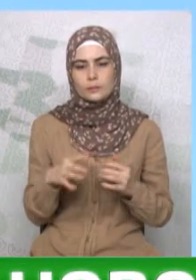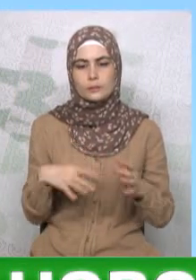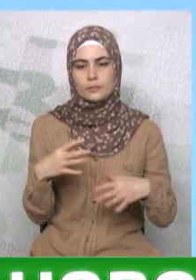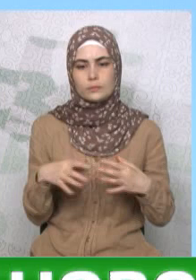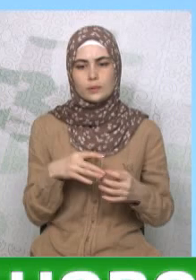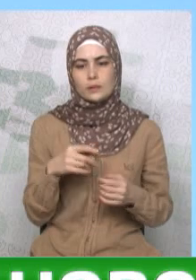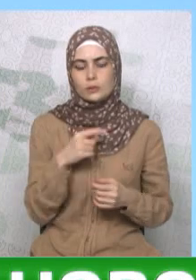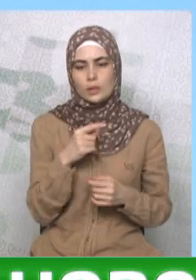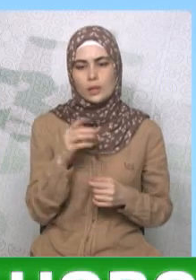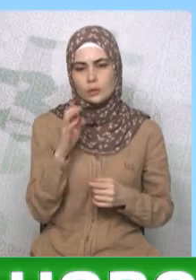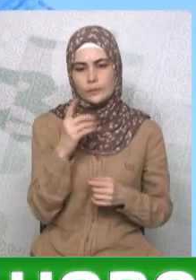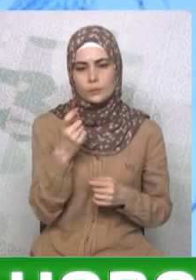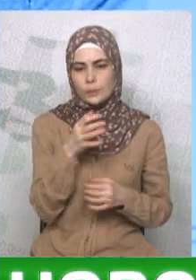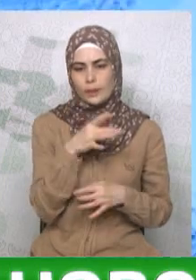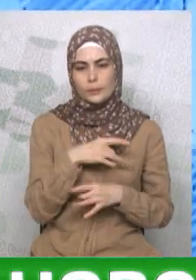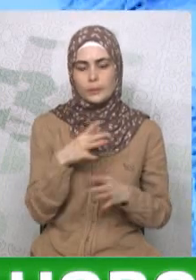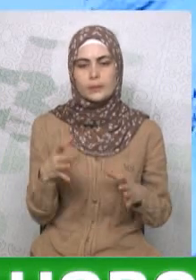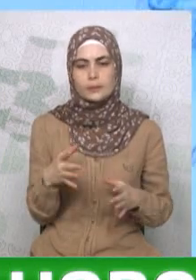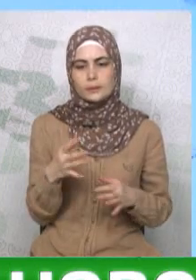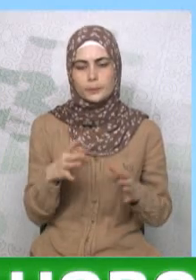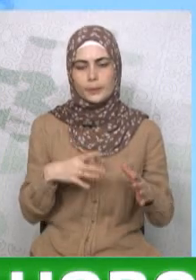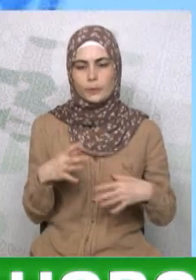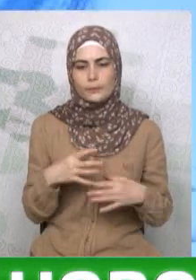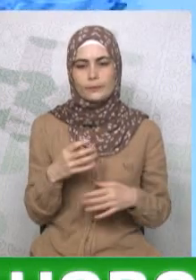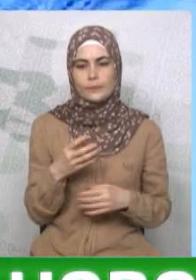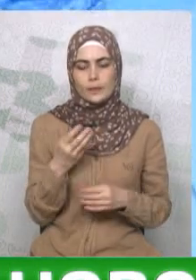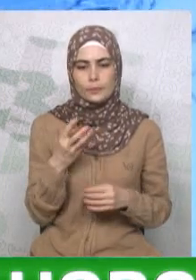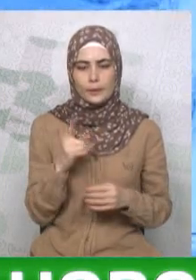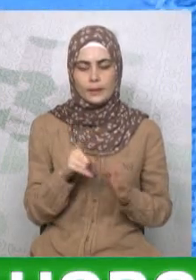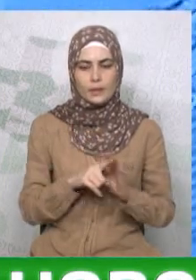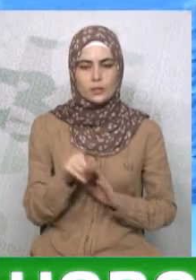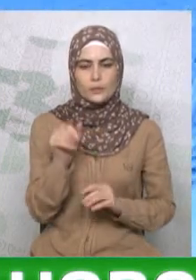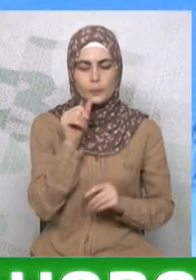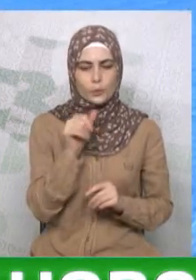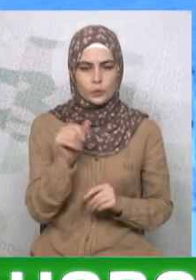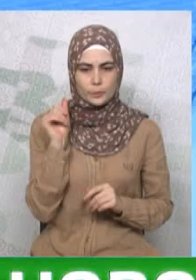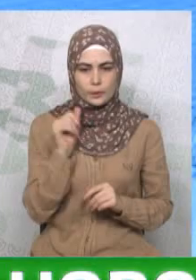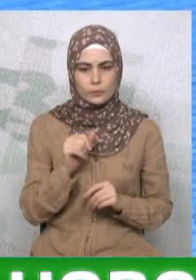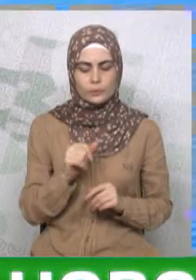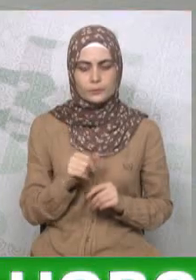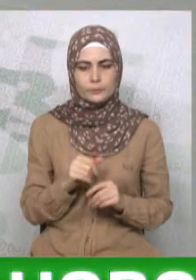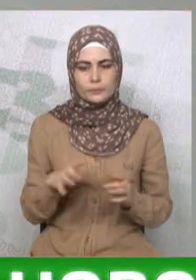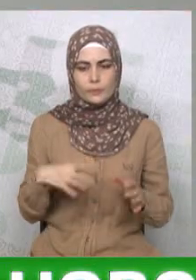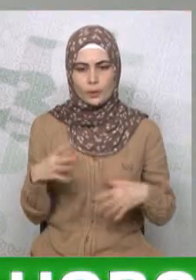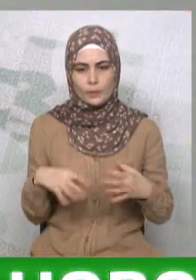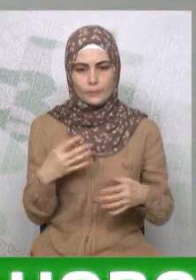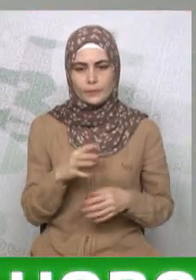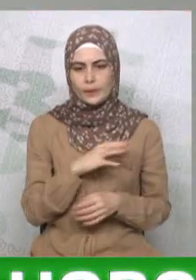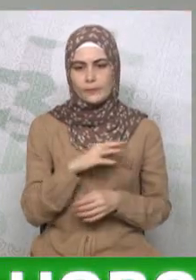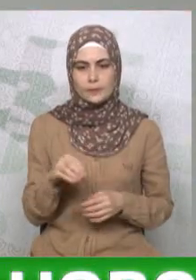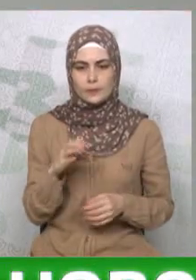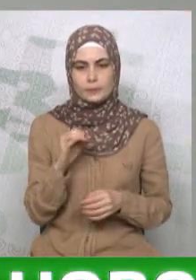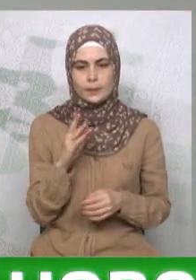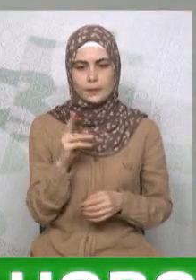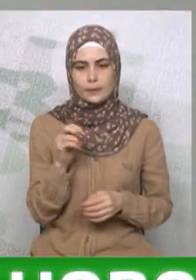Ну, с празднования столетия государственности мы начали еще в прошлом году, потому что все мероприятия, которые ведутся, все спектакли,